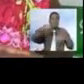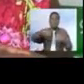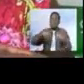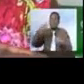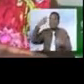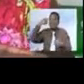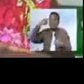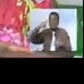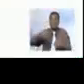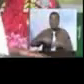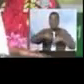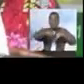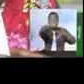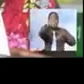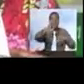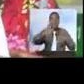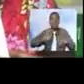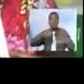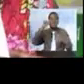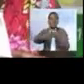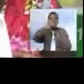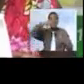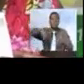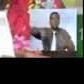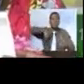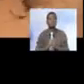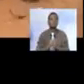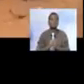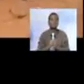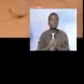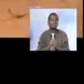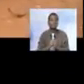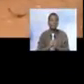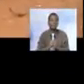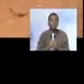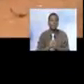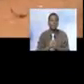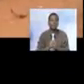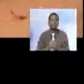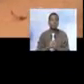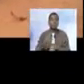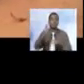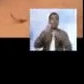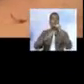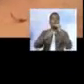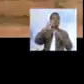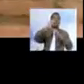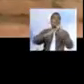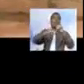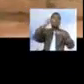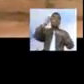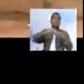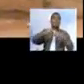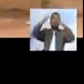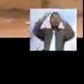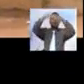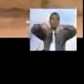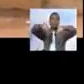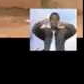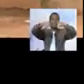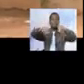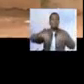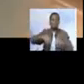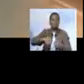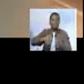écouler nos produits. En tout cas, c'est un cri de cœur. La reconstruction du marché, la réparation des